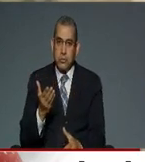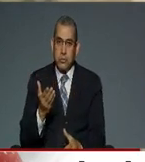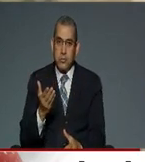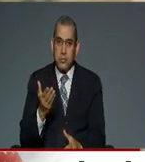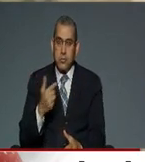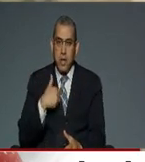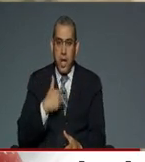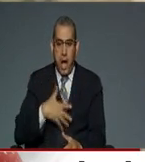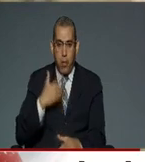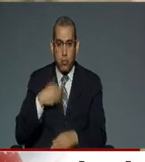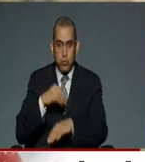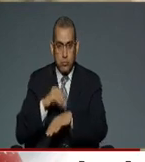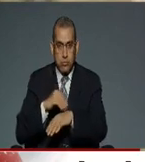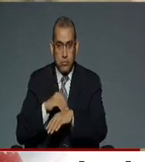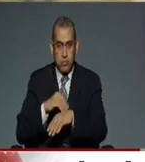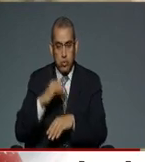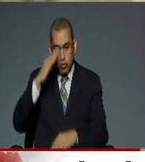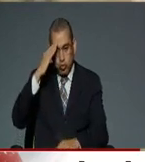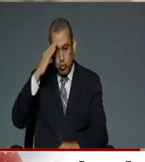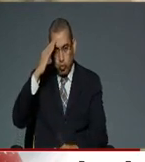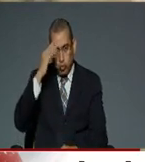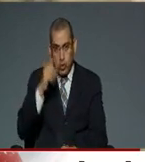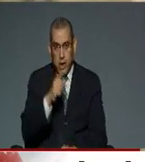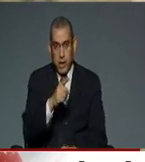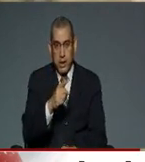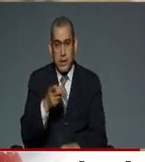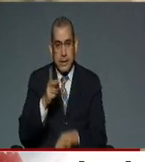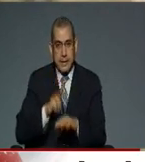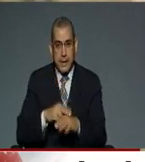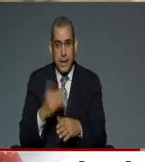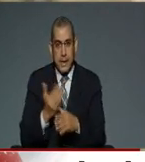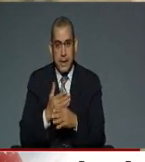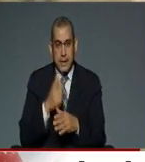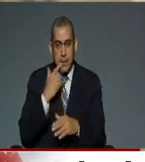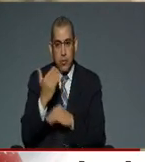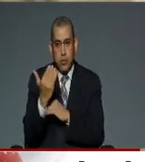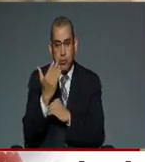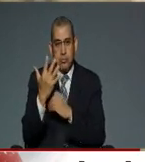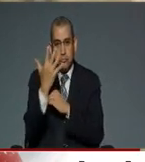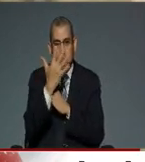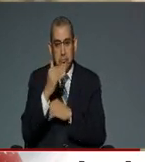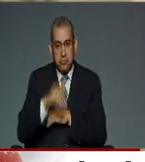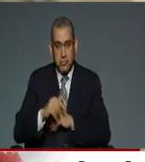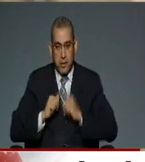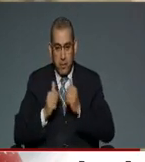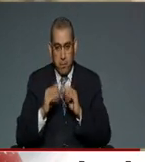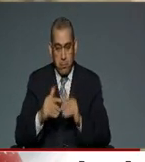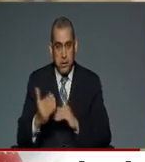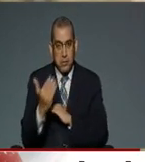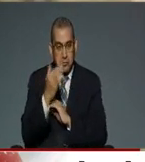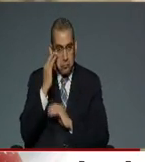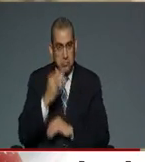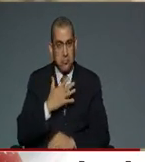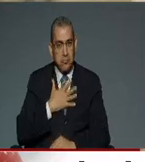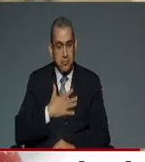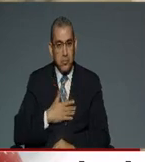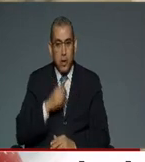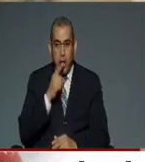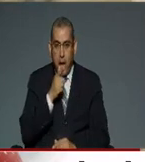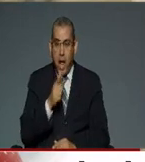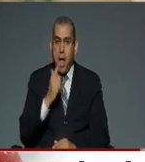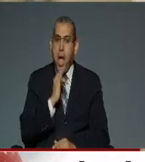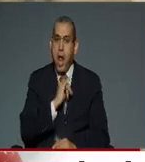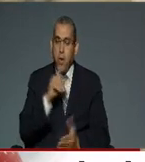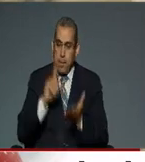وأود أن أشكركم مرة أخرى على كرم الضيافة، ودائما تأكدوا أنكم